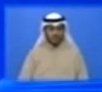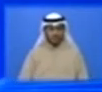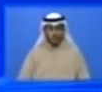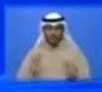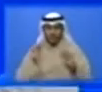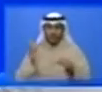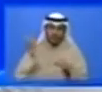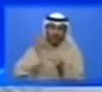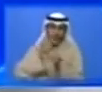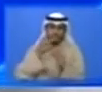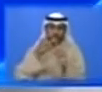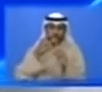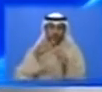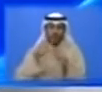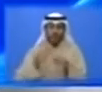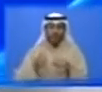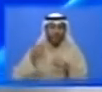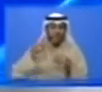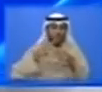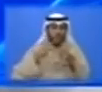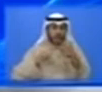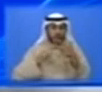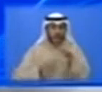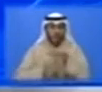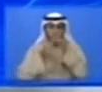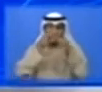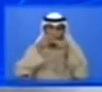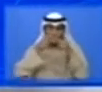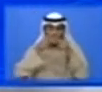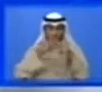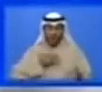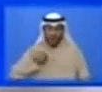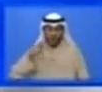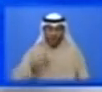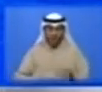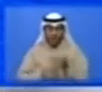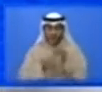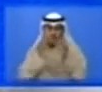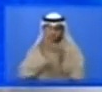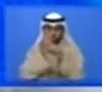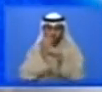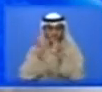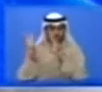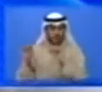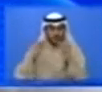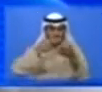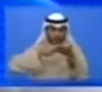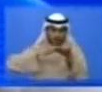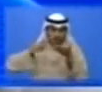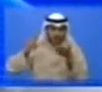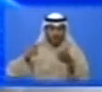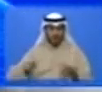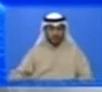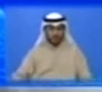كما بعث سمو الشيخ جابر مبارك الحمد الصباح رئيس مجلس الوزراء حفظه الله ببرقية تهنئة